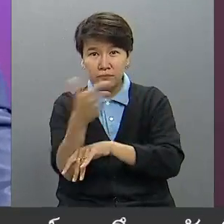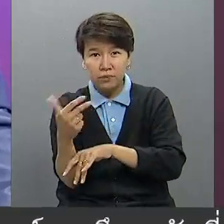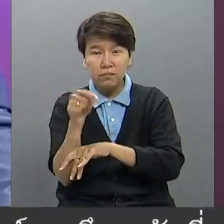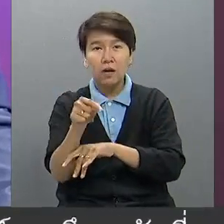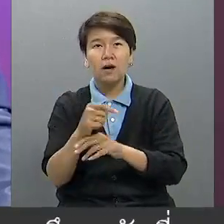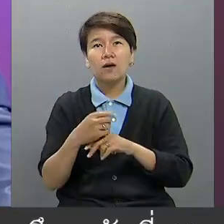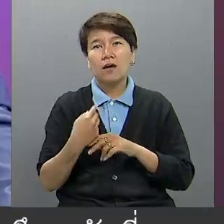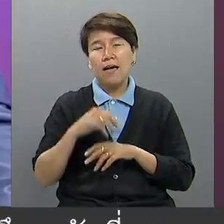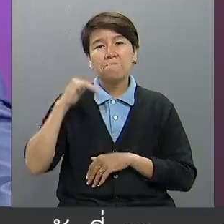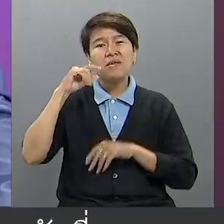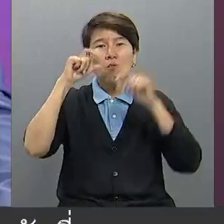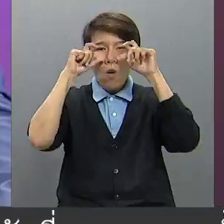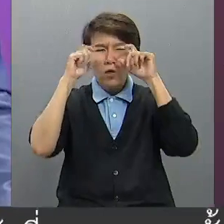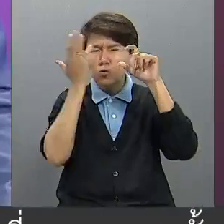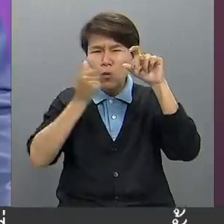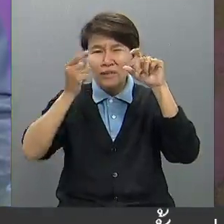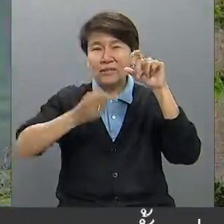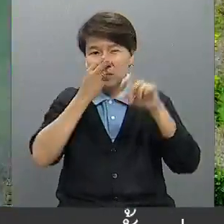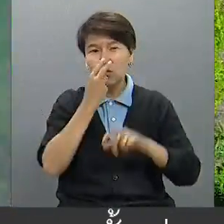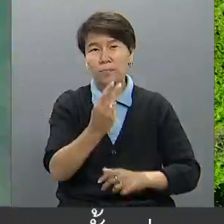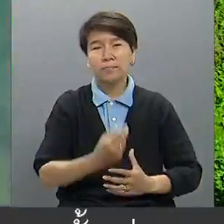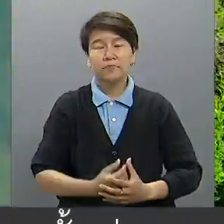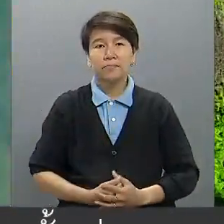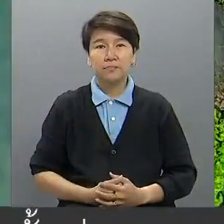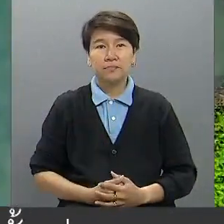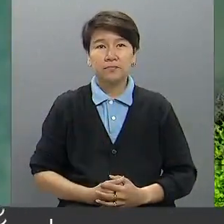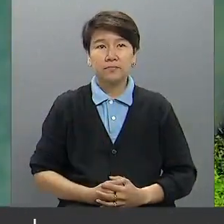เลยว่าสวยจริงๆไม่ผิดหวังตามมาชมพร้อมกันครับ